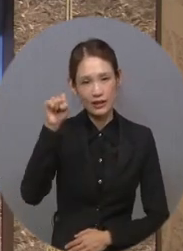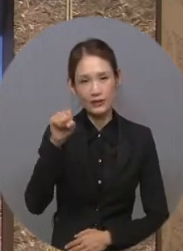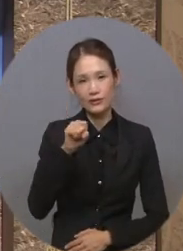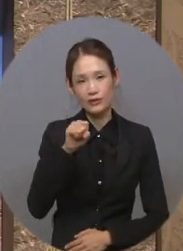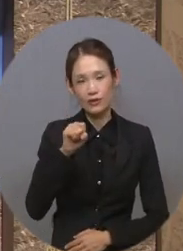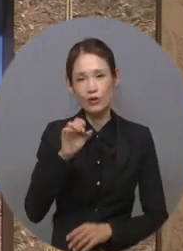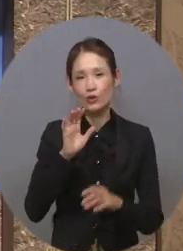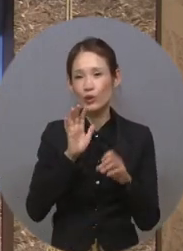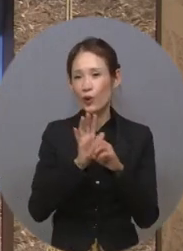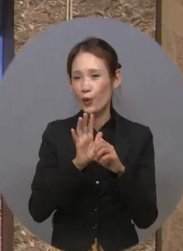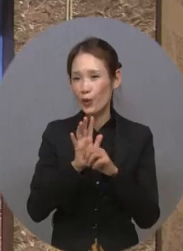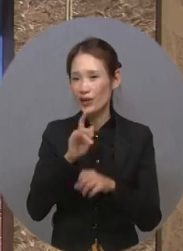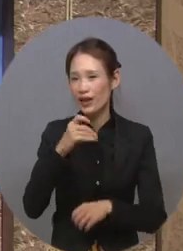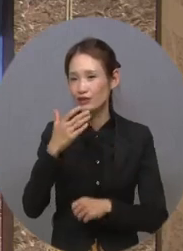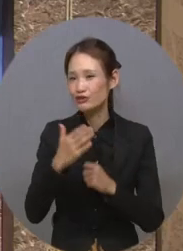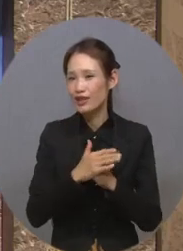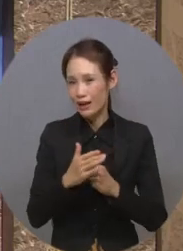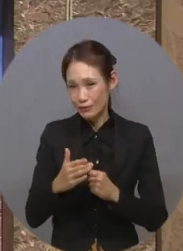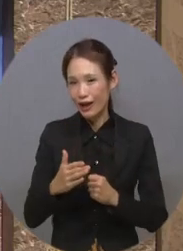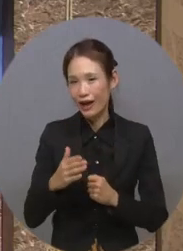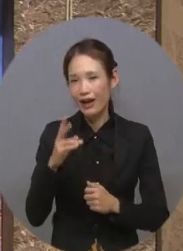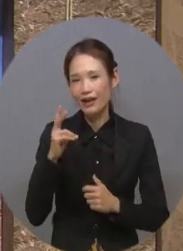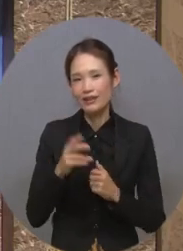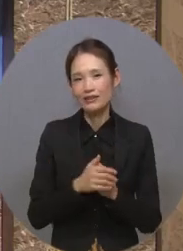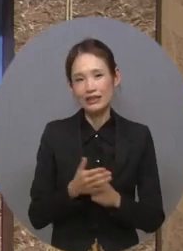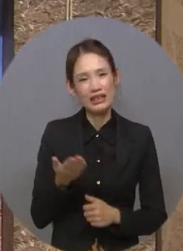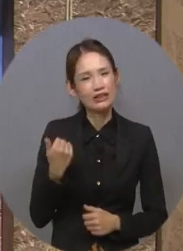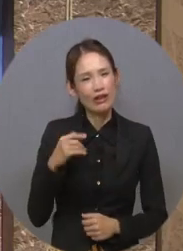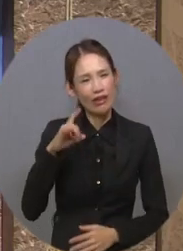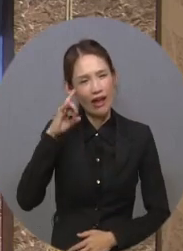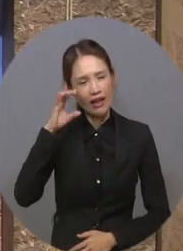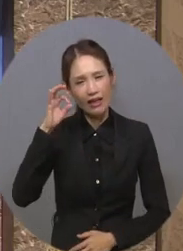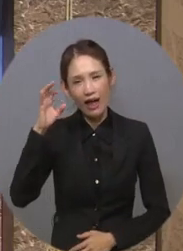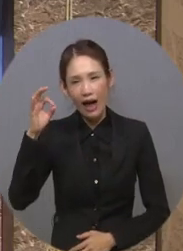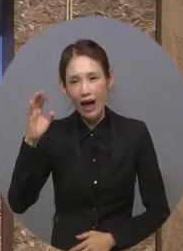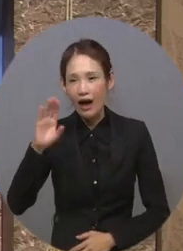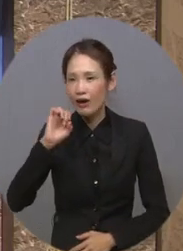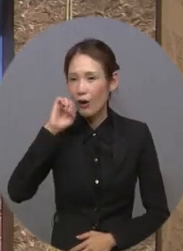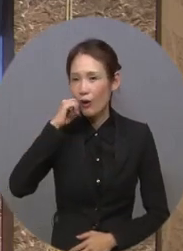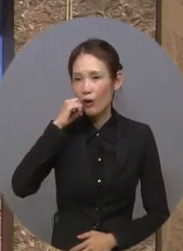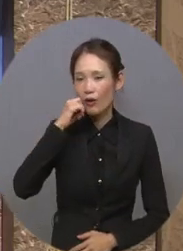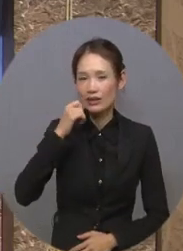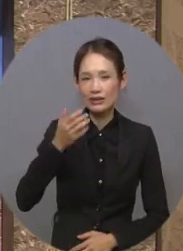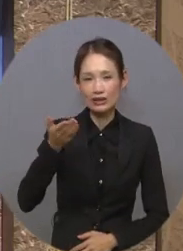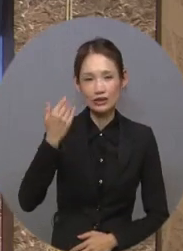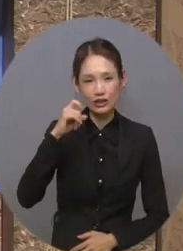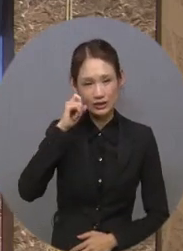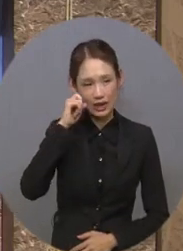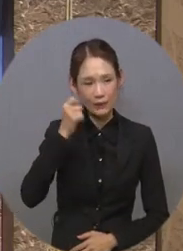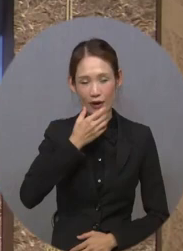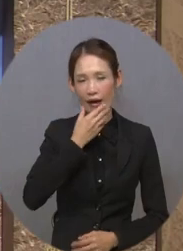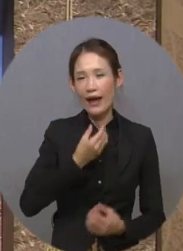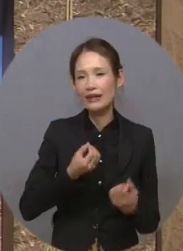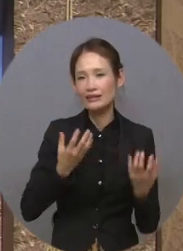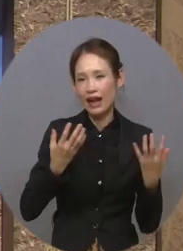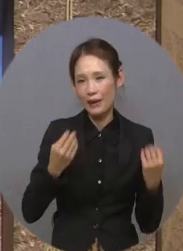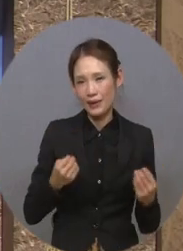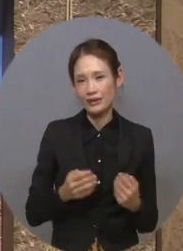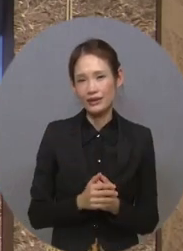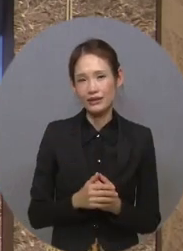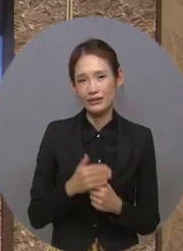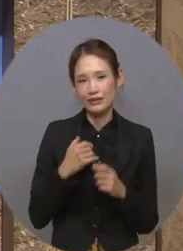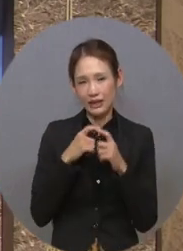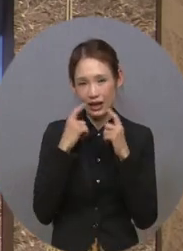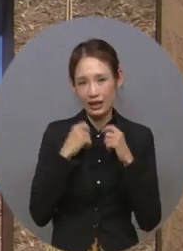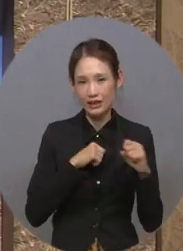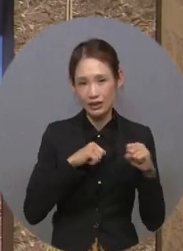요새 코로나 덕이죠. 왜냐면 그전 같으면 상상하기 어려운데 네. 그전에 이제 새벽에 행사가 많아서 예. 내 개인적인